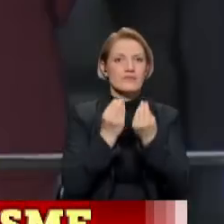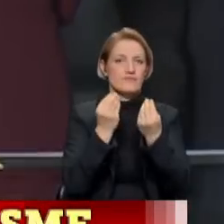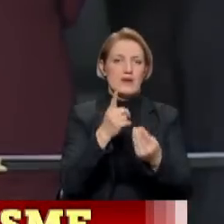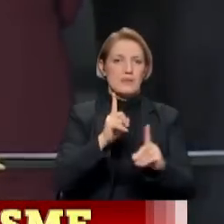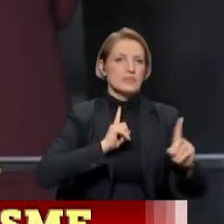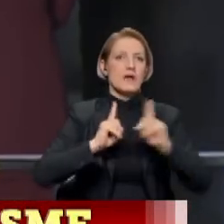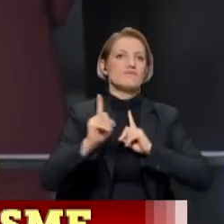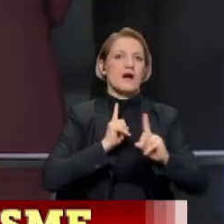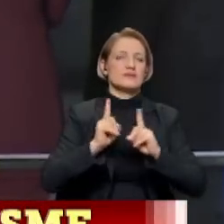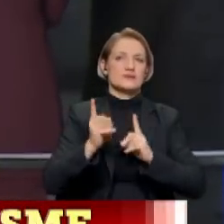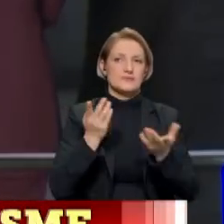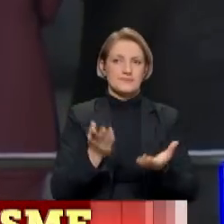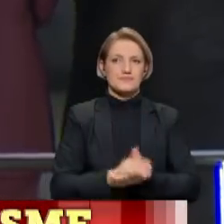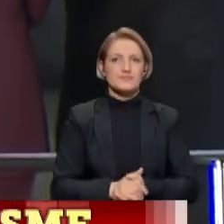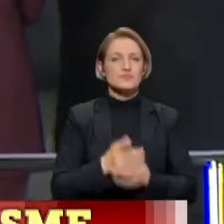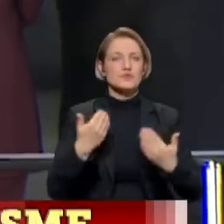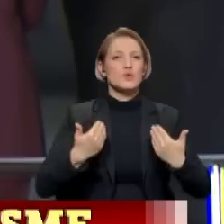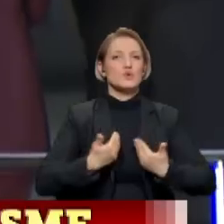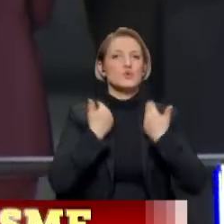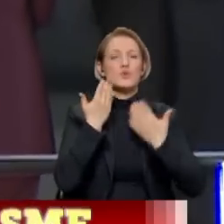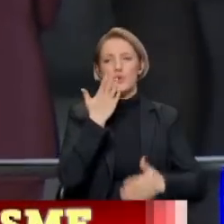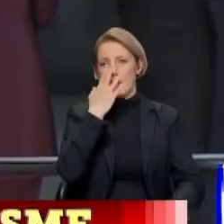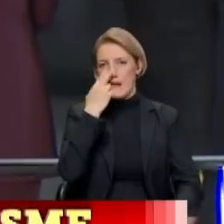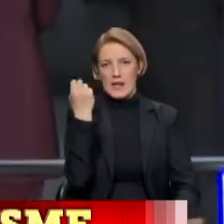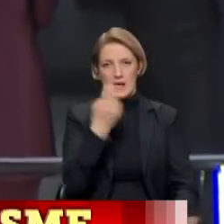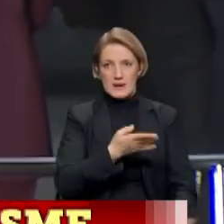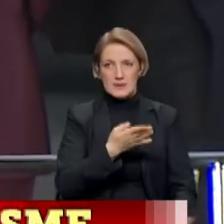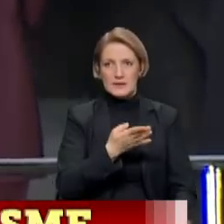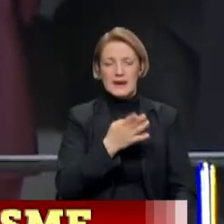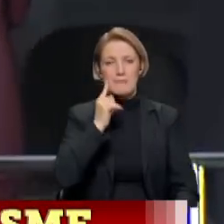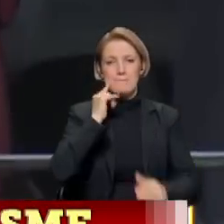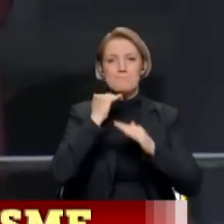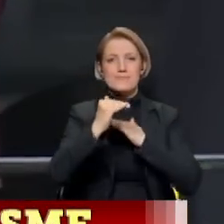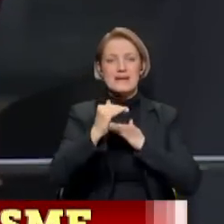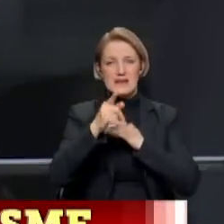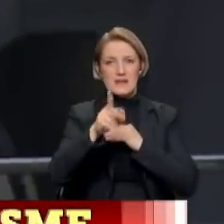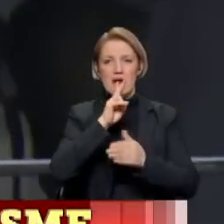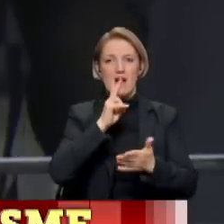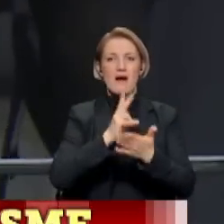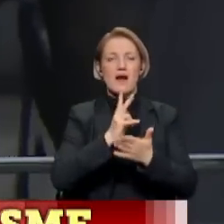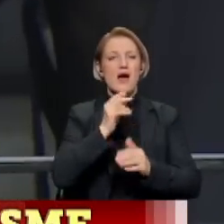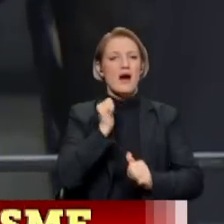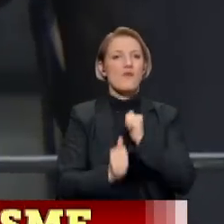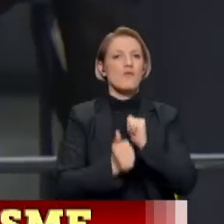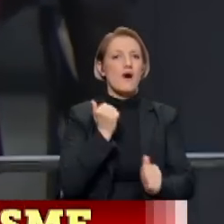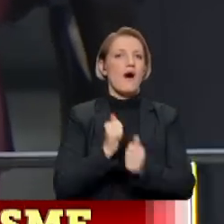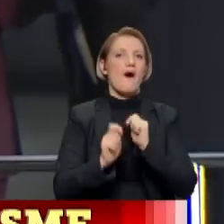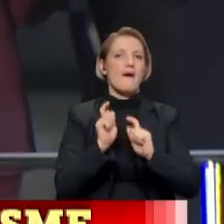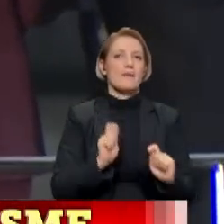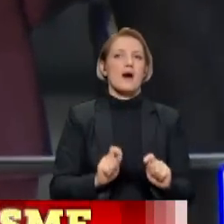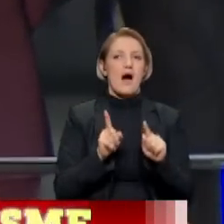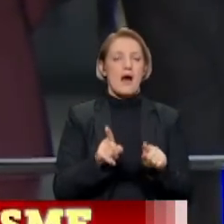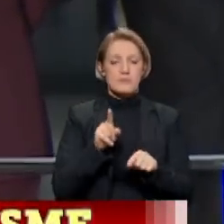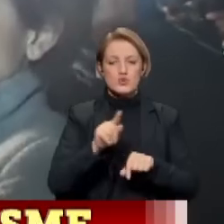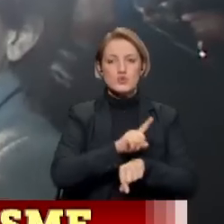bir davadır. Hukuku yok sayarak, millet iradesiyle kavga ederek